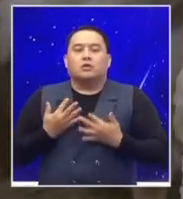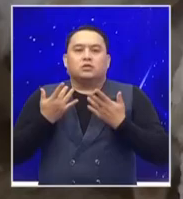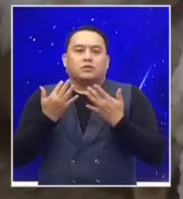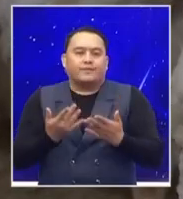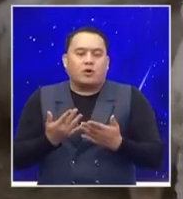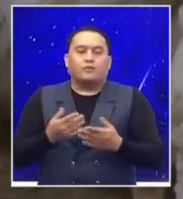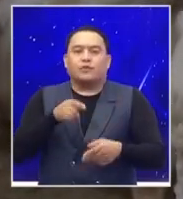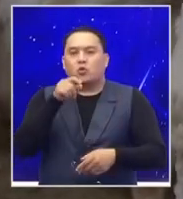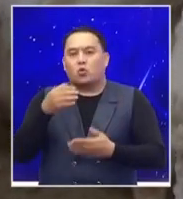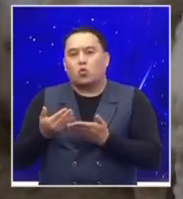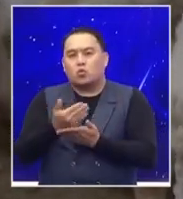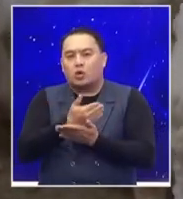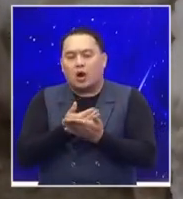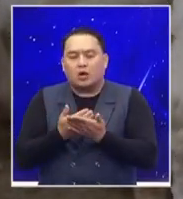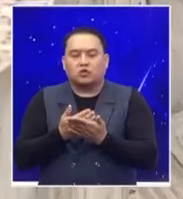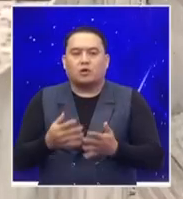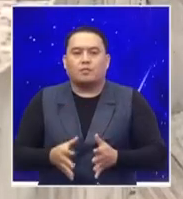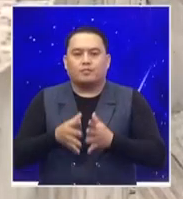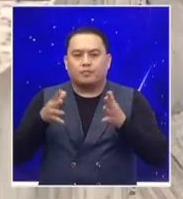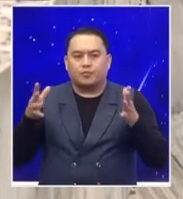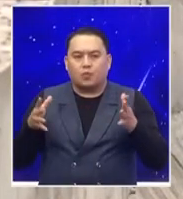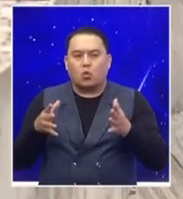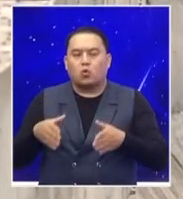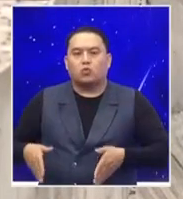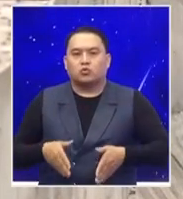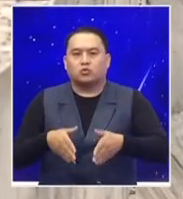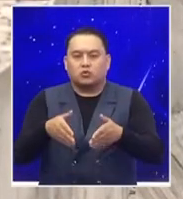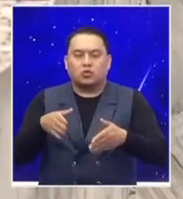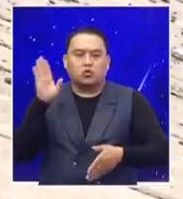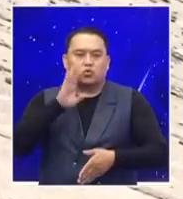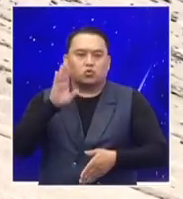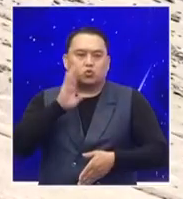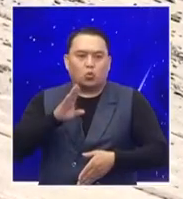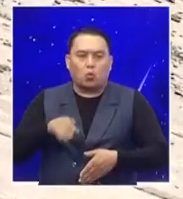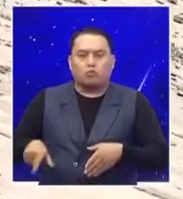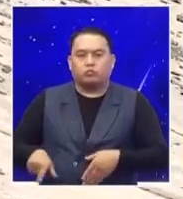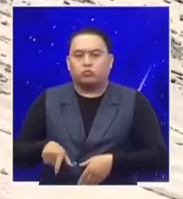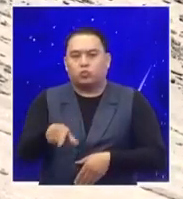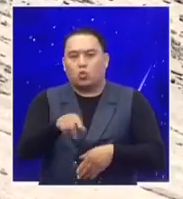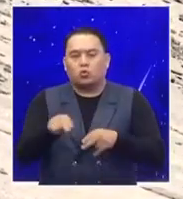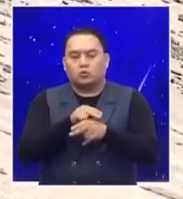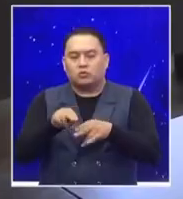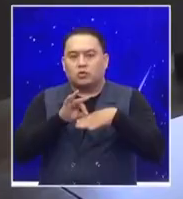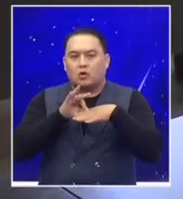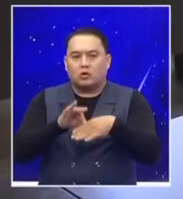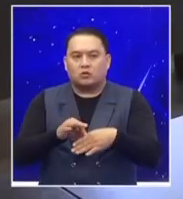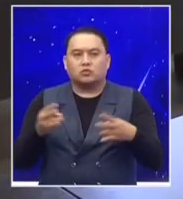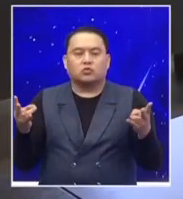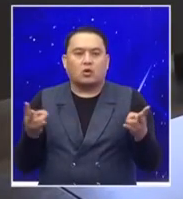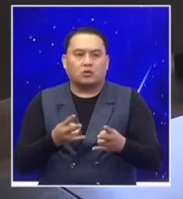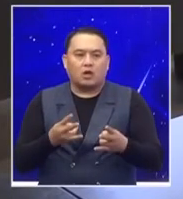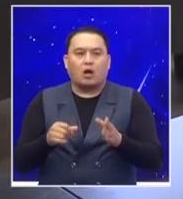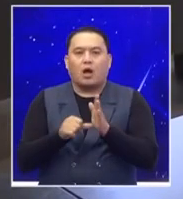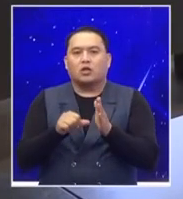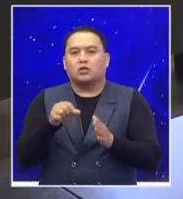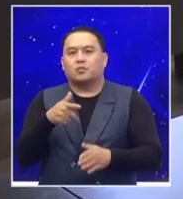отыр. Өндіріс көлемін арттыру үшін аудан басшылығы Шарын өзеніндегі ирригациялық желілер мен су торабына күрделі жөндеу жүргізуге ниетті. Бұл тағы